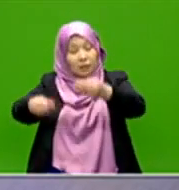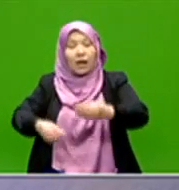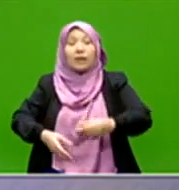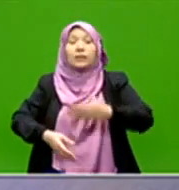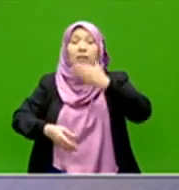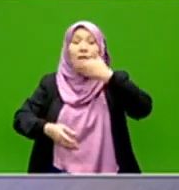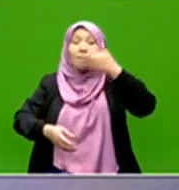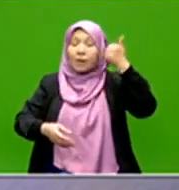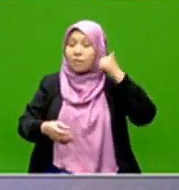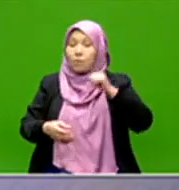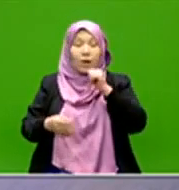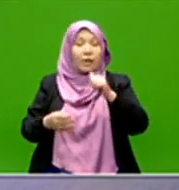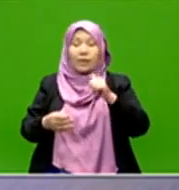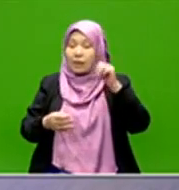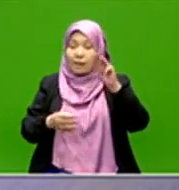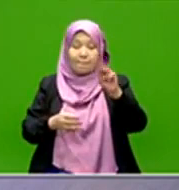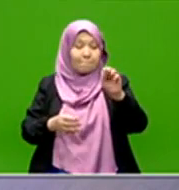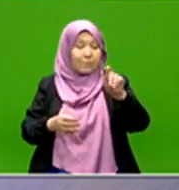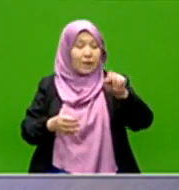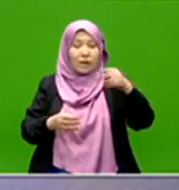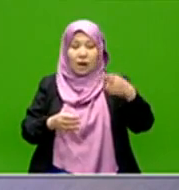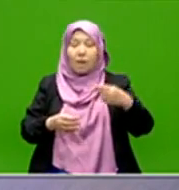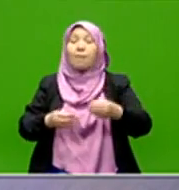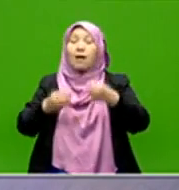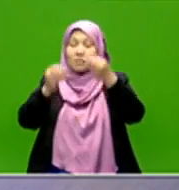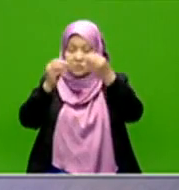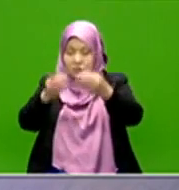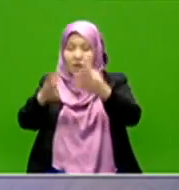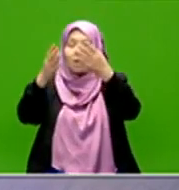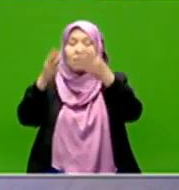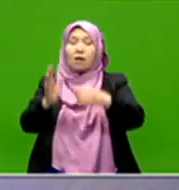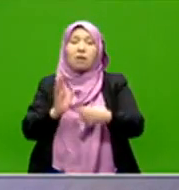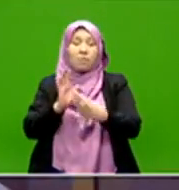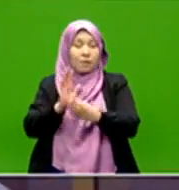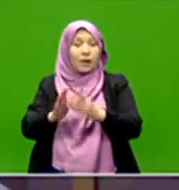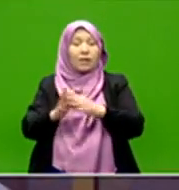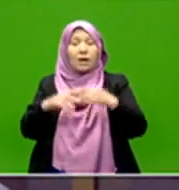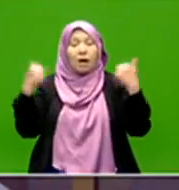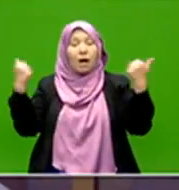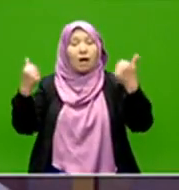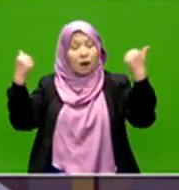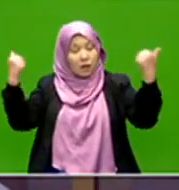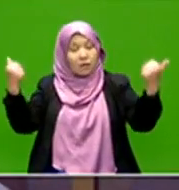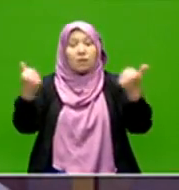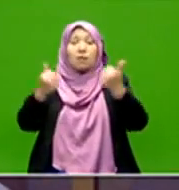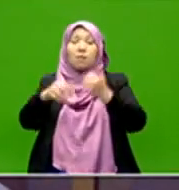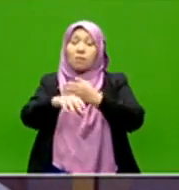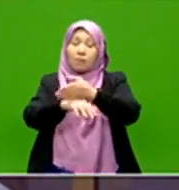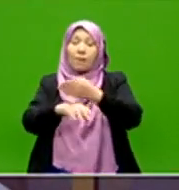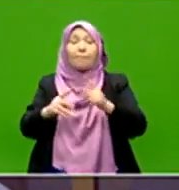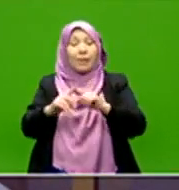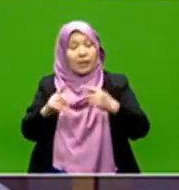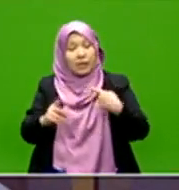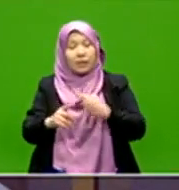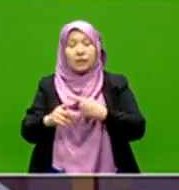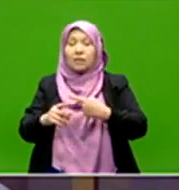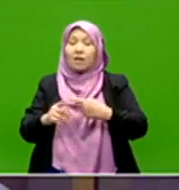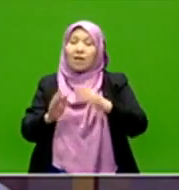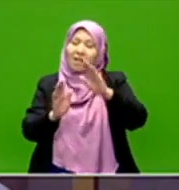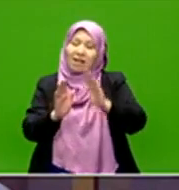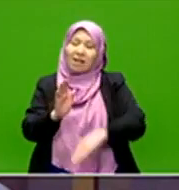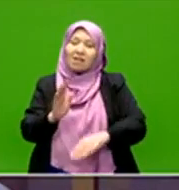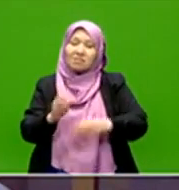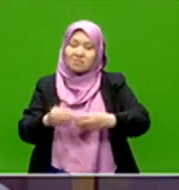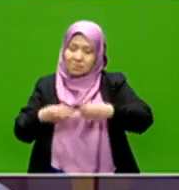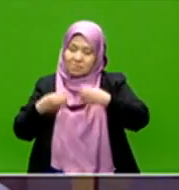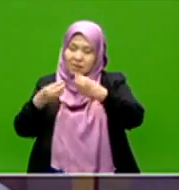ataupun bukan di Mekah sekarang. Betul, Ustaz. Banyakkan infak lagi, Ustaz. Betul, Ustaz. Pada Aidil Adha ini, kerana apa? Kerana bila kita kurang memberi, takwa